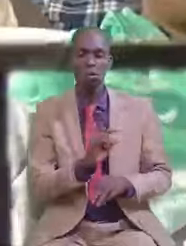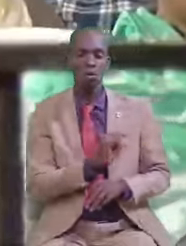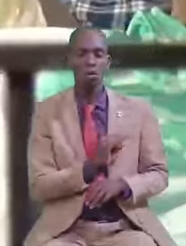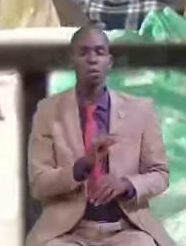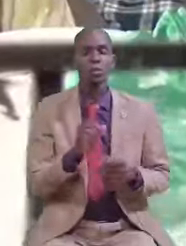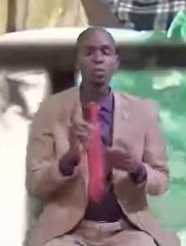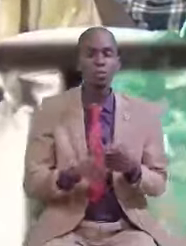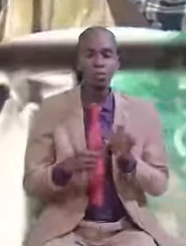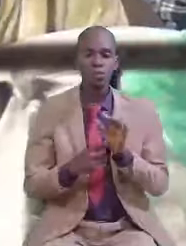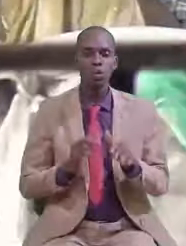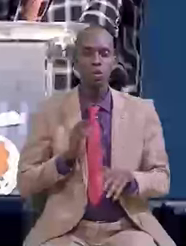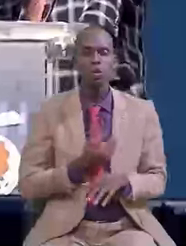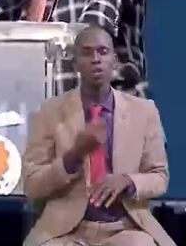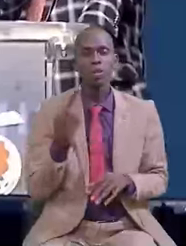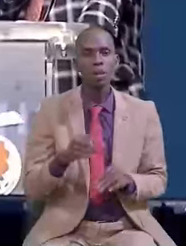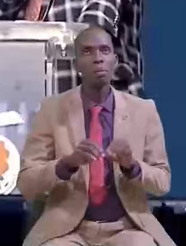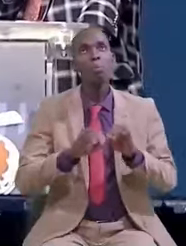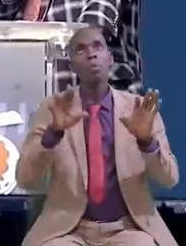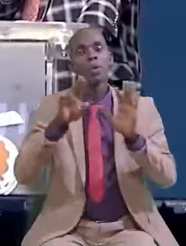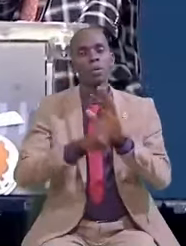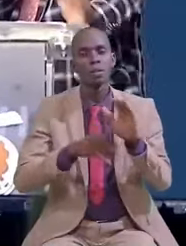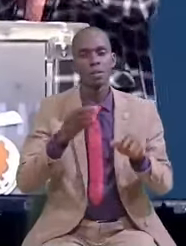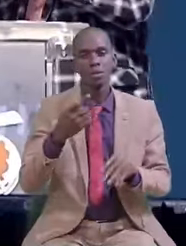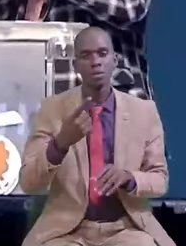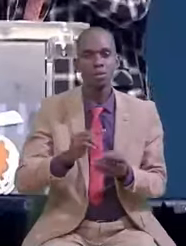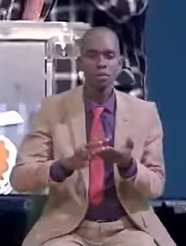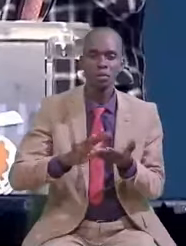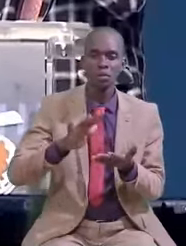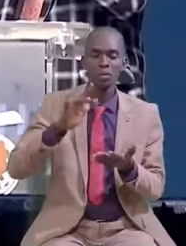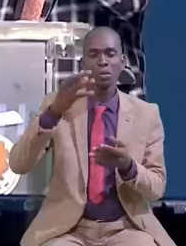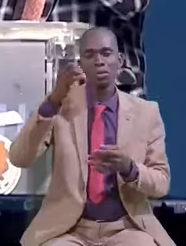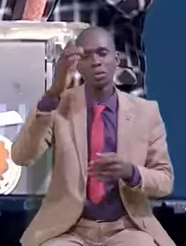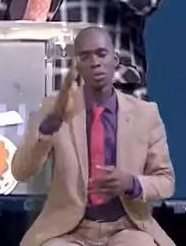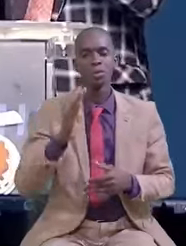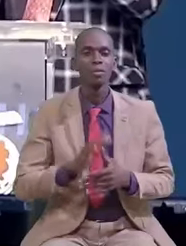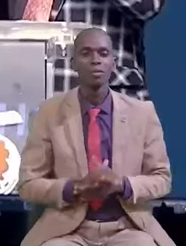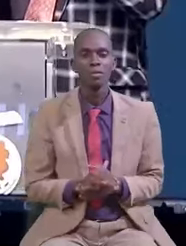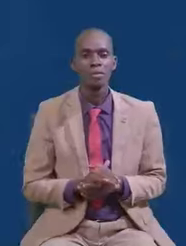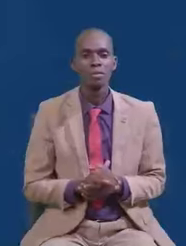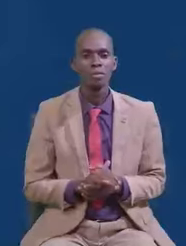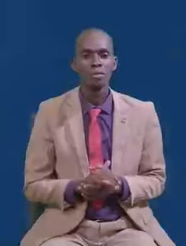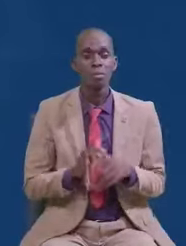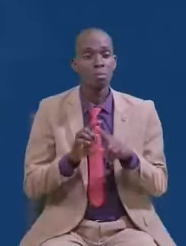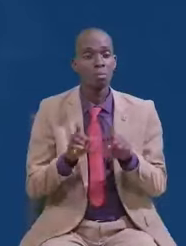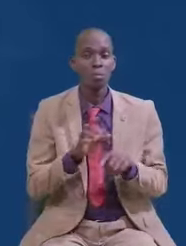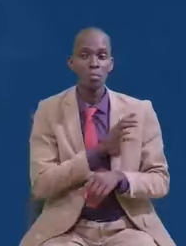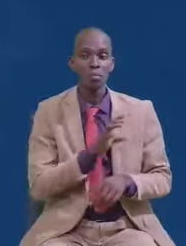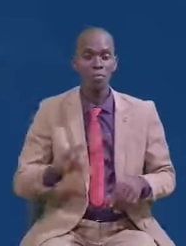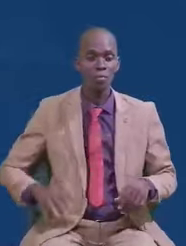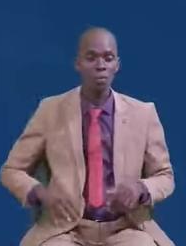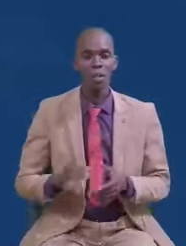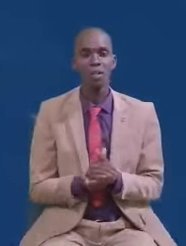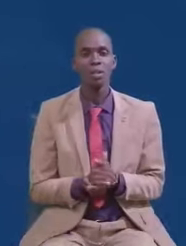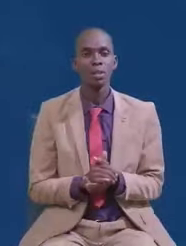soit qualifié pour nous montrer la gloire de Dieu, le reflet de la gloire de Dieu. Mais Christ, Christ tout